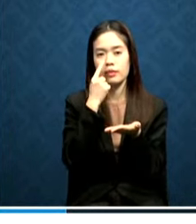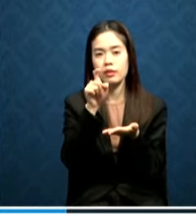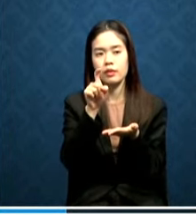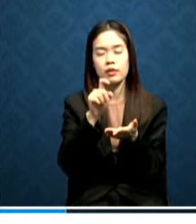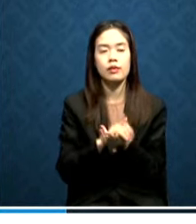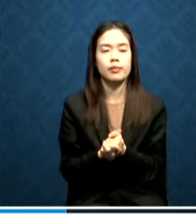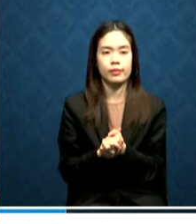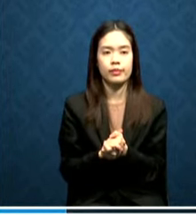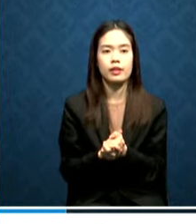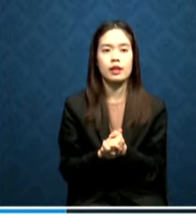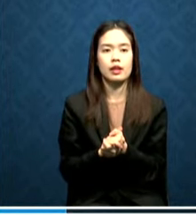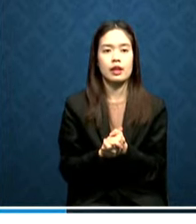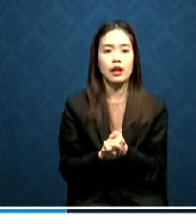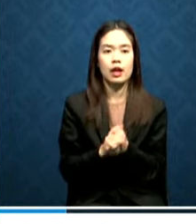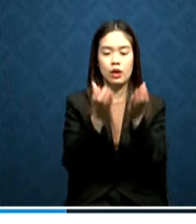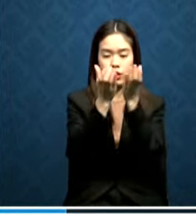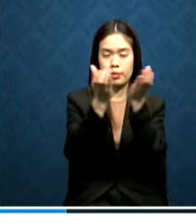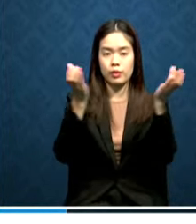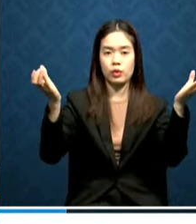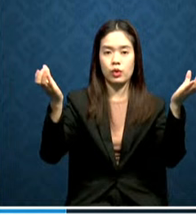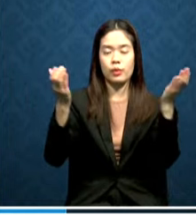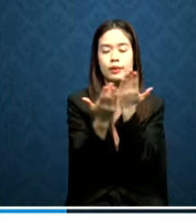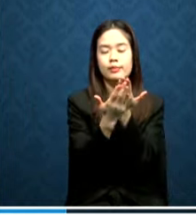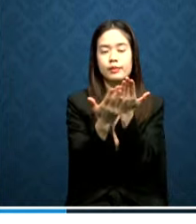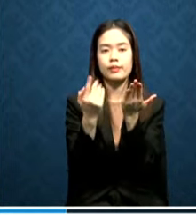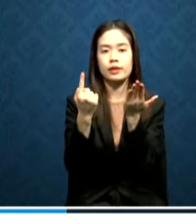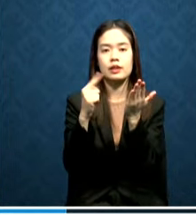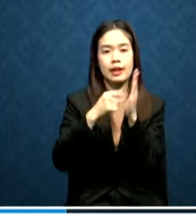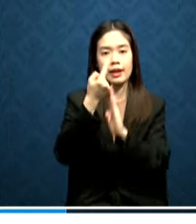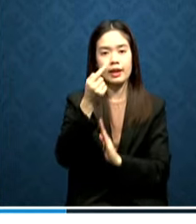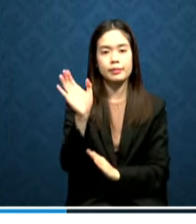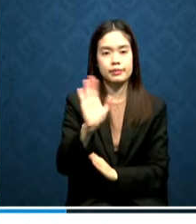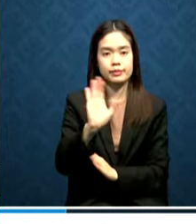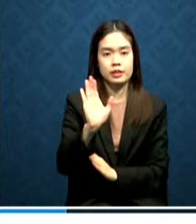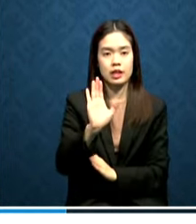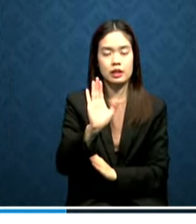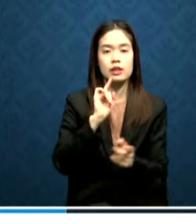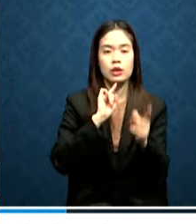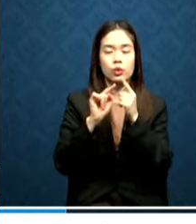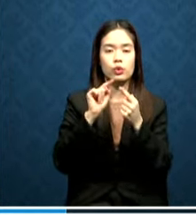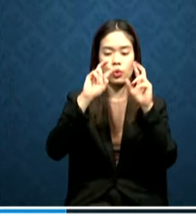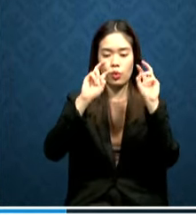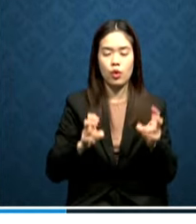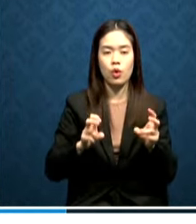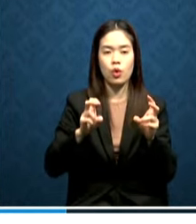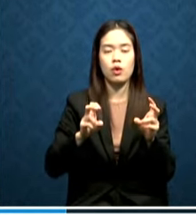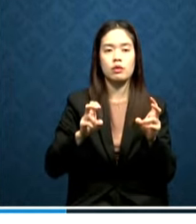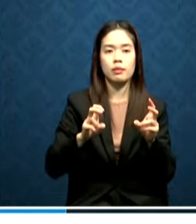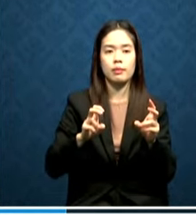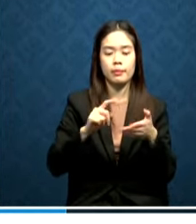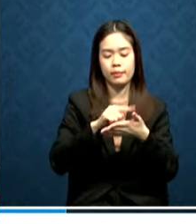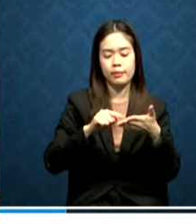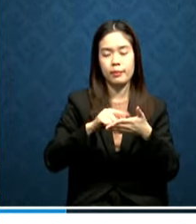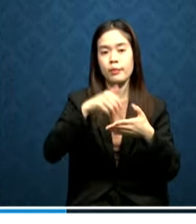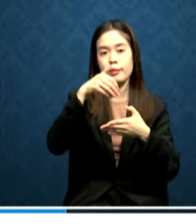ไล่เรียงกันไปเนี่ยฮะรัฐธรรมนูญนะฮะมันไม่ใช่ฉบับแรกนะครับที่เราพูดถึงเรื่องประชามติพ.ร.บ.ว่าด้วยเรื่องการออกเสียงประชาม